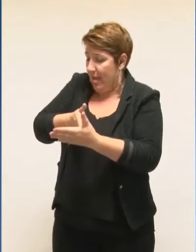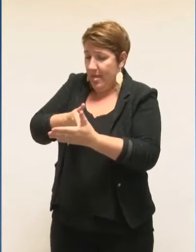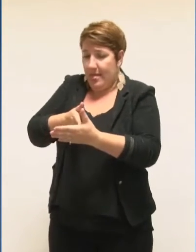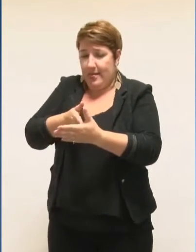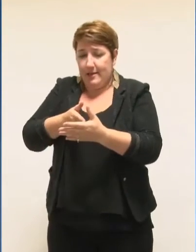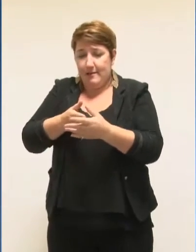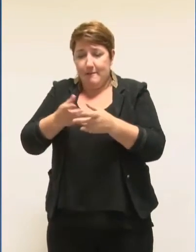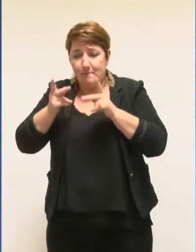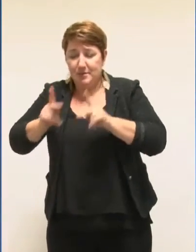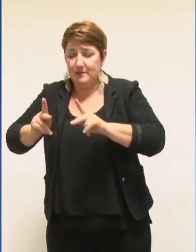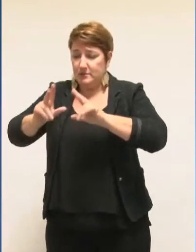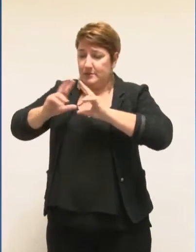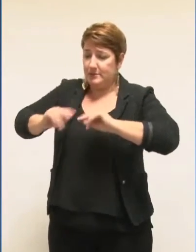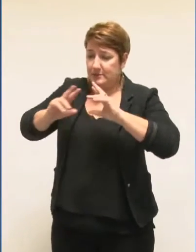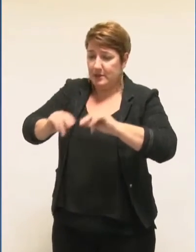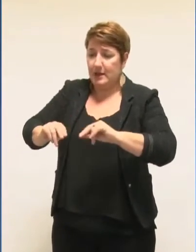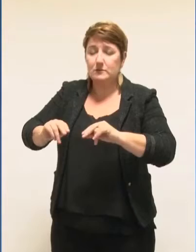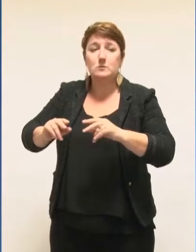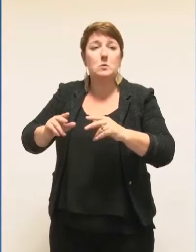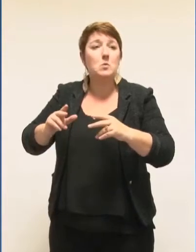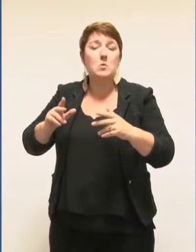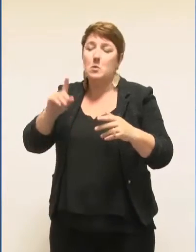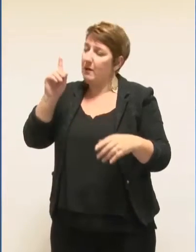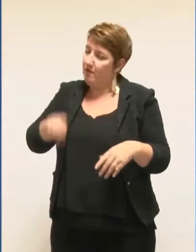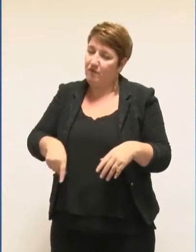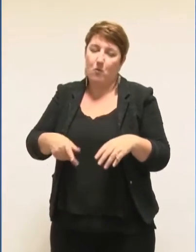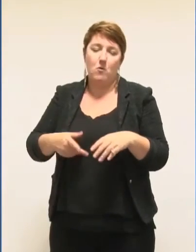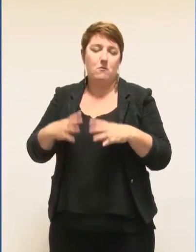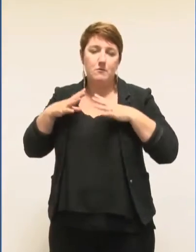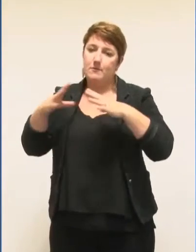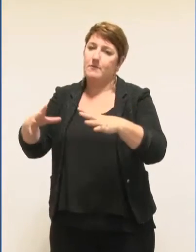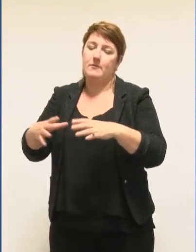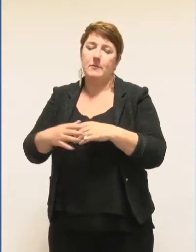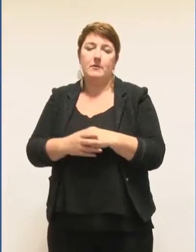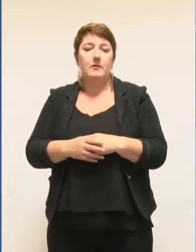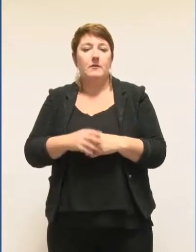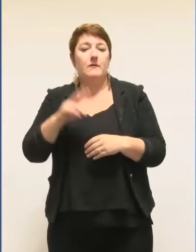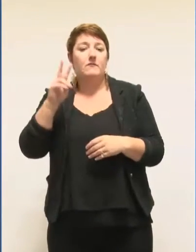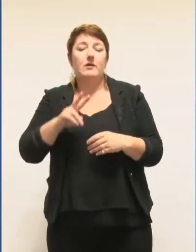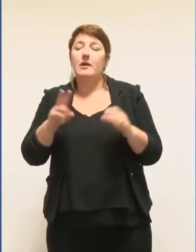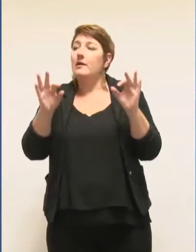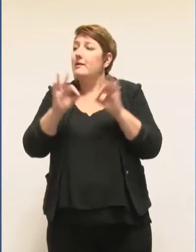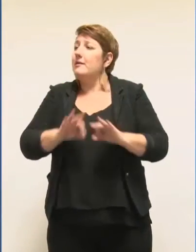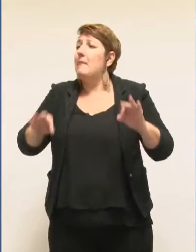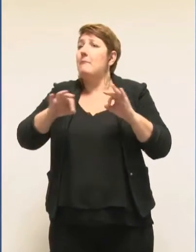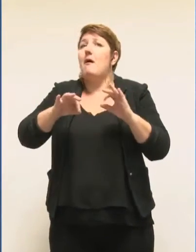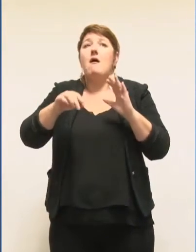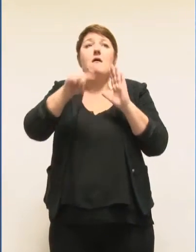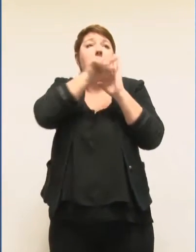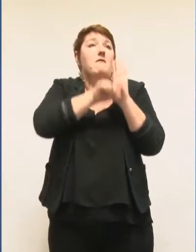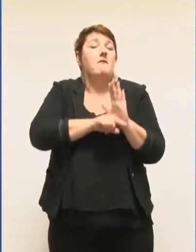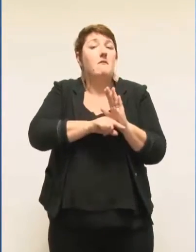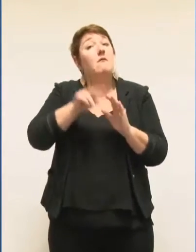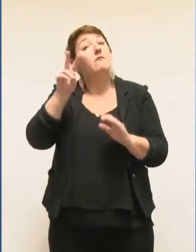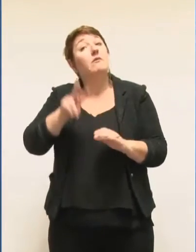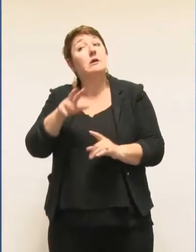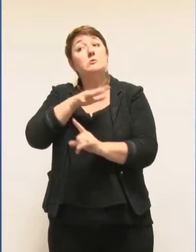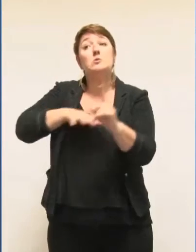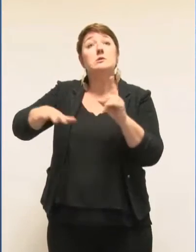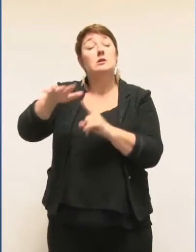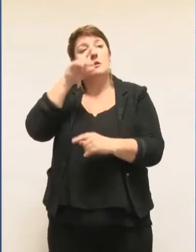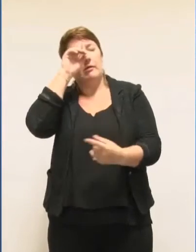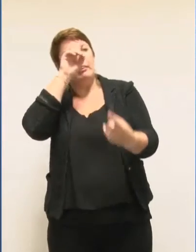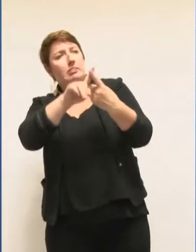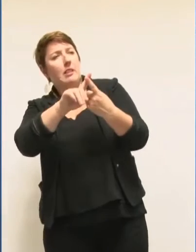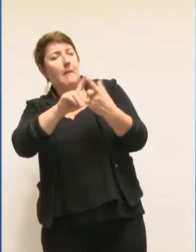pédagogie et explication sont de mise. Pas de recettes non plus toutes faites et consensuelles pour un sujet somme toute assez nouveau pour nos sociétés qui ont appris